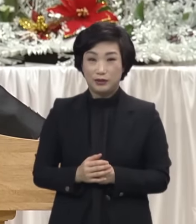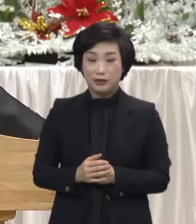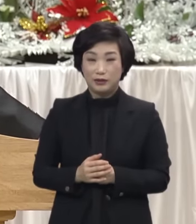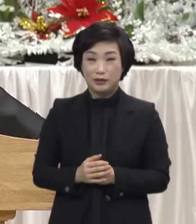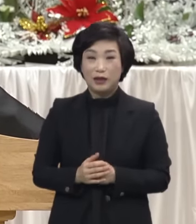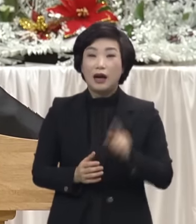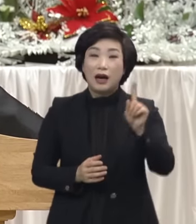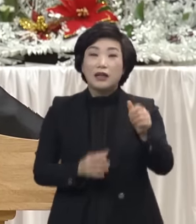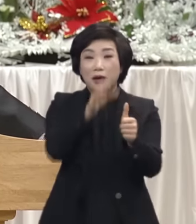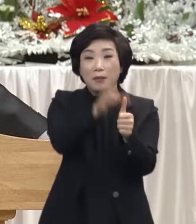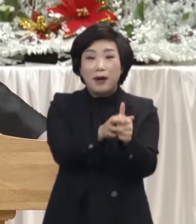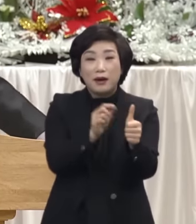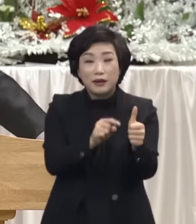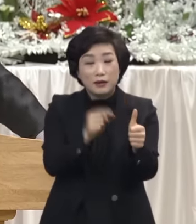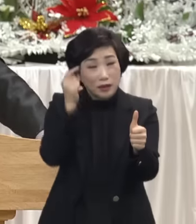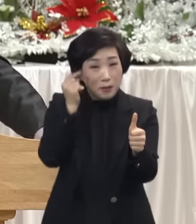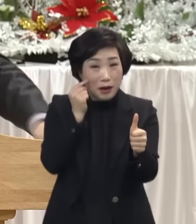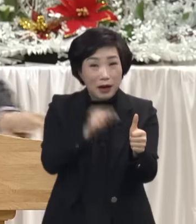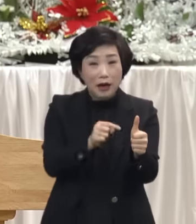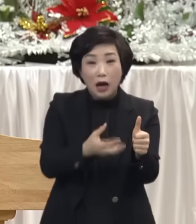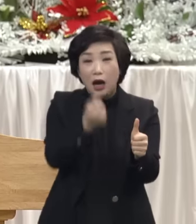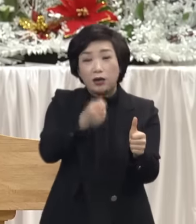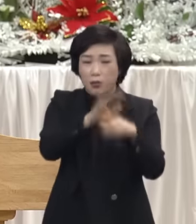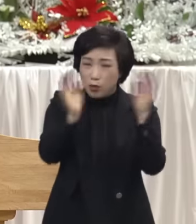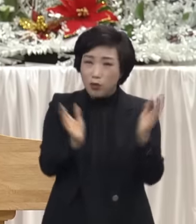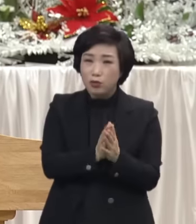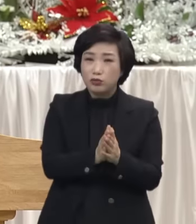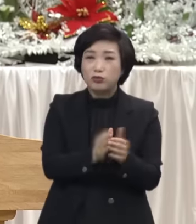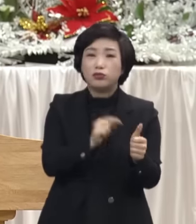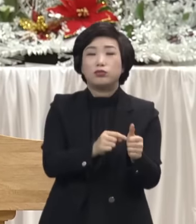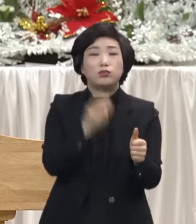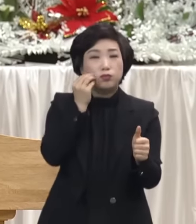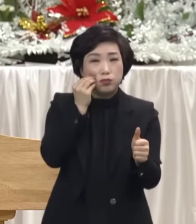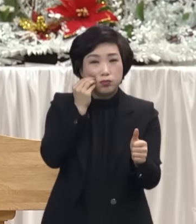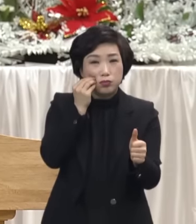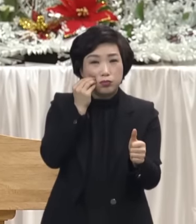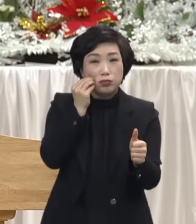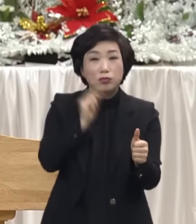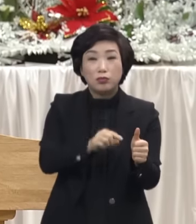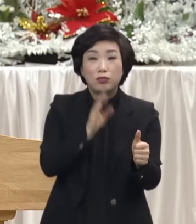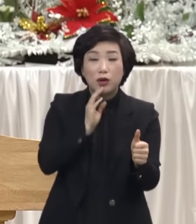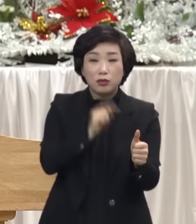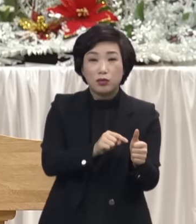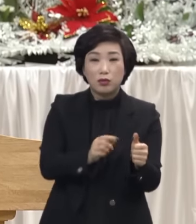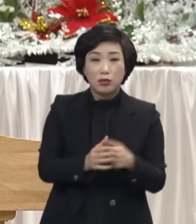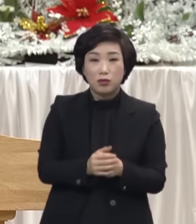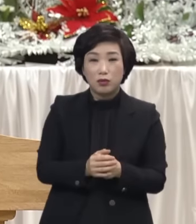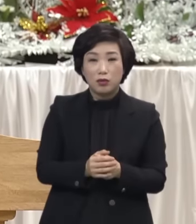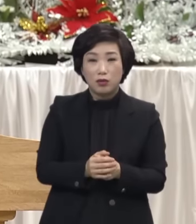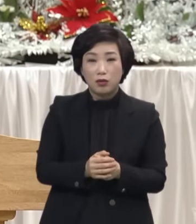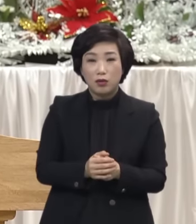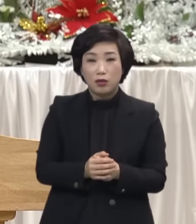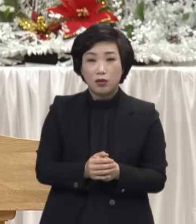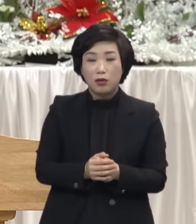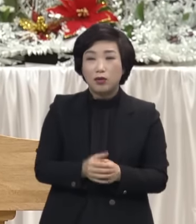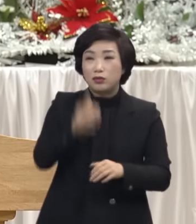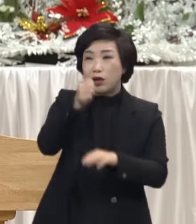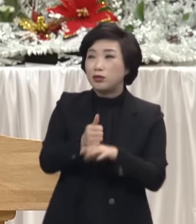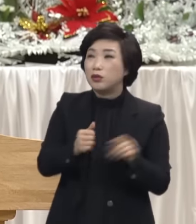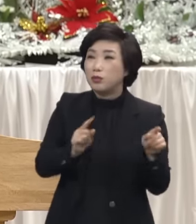한 달라도 받은 자가 있는 것마저 방탕하고 소비하고 빈털터져 나와 염치 좋게 변명하기